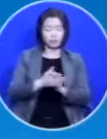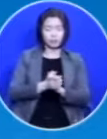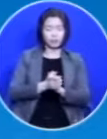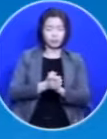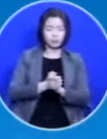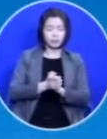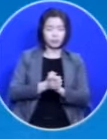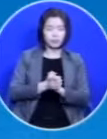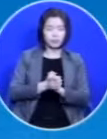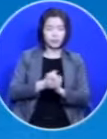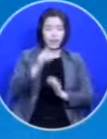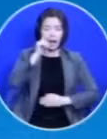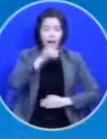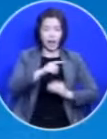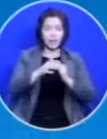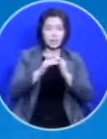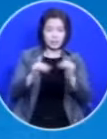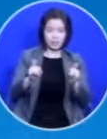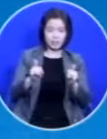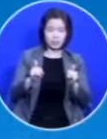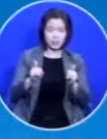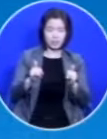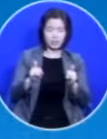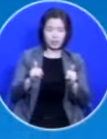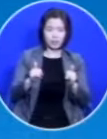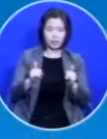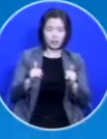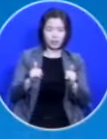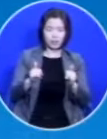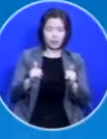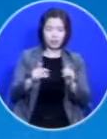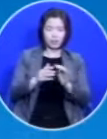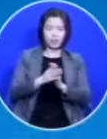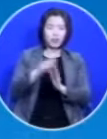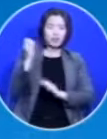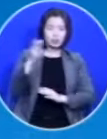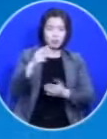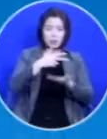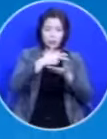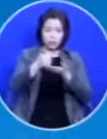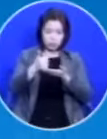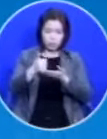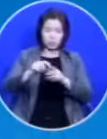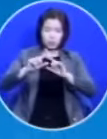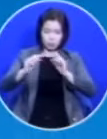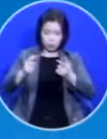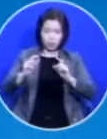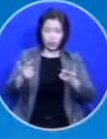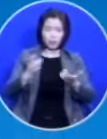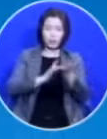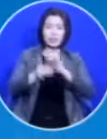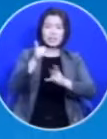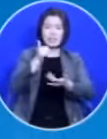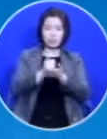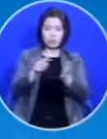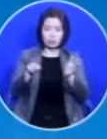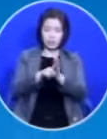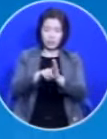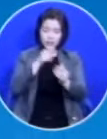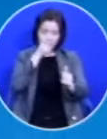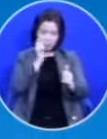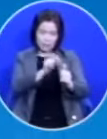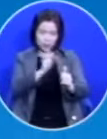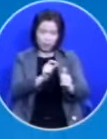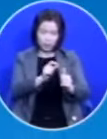사람들 악한 사람이 막 주님을 부인하고 예수 믿는 사람 욕하고 할